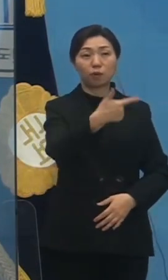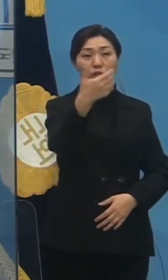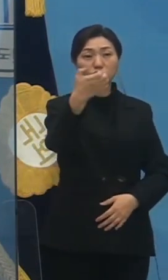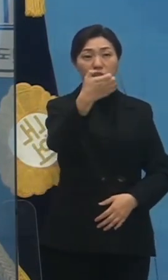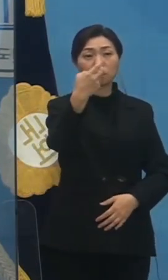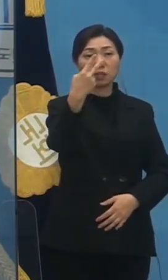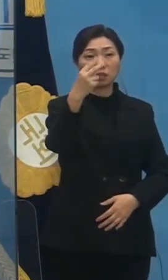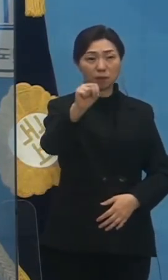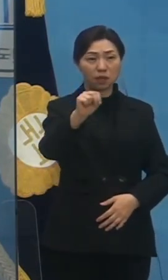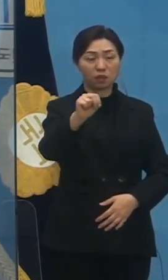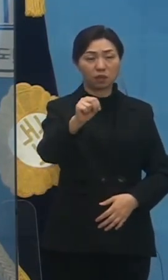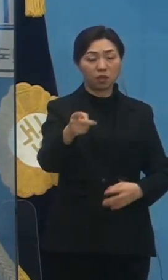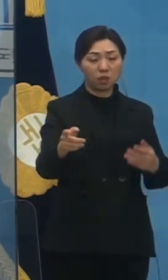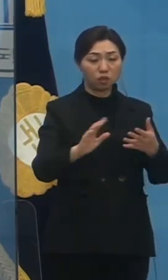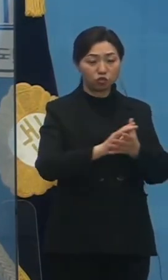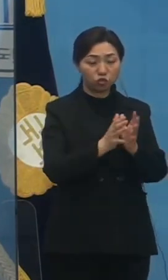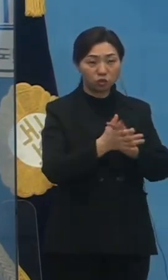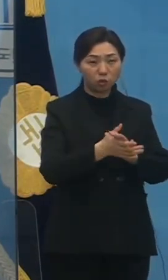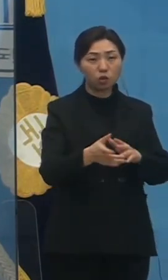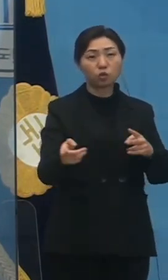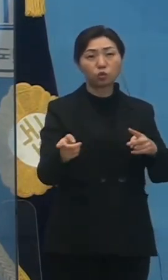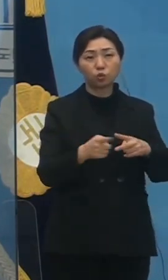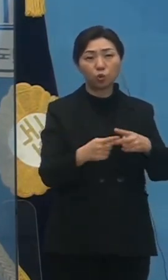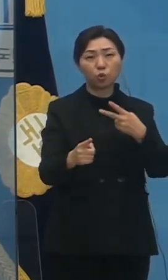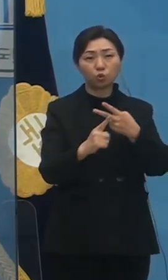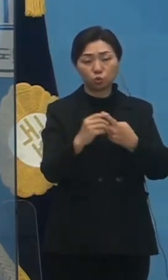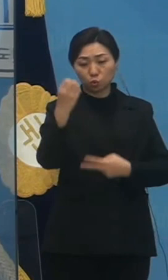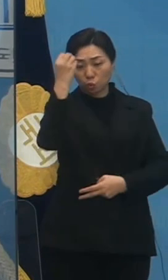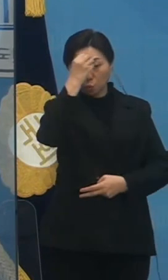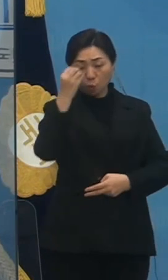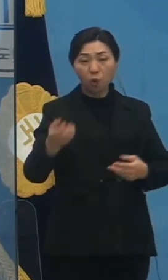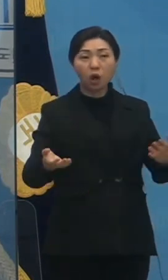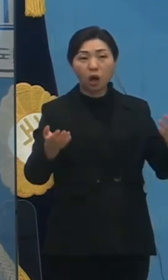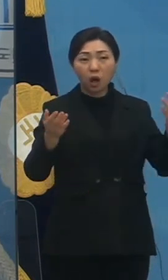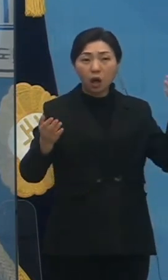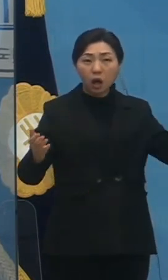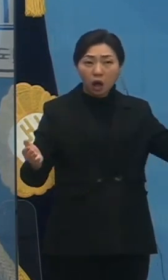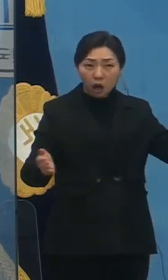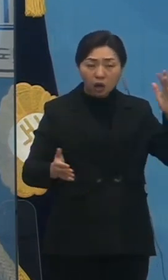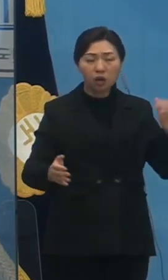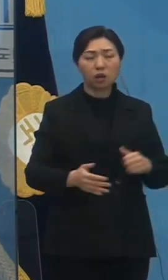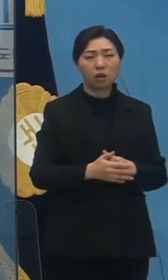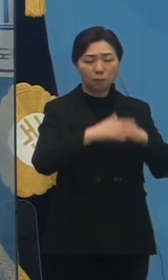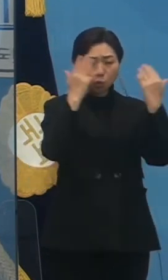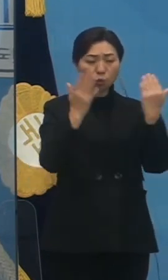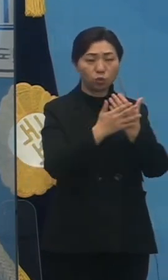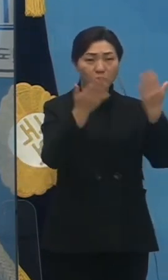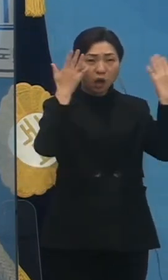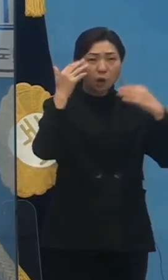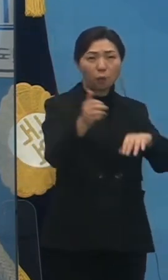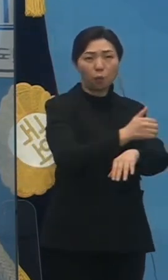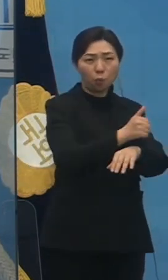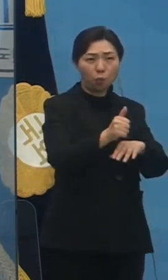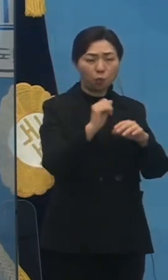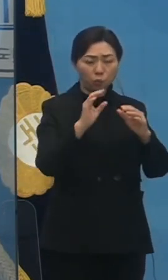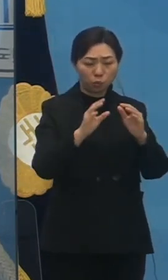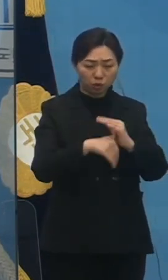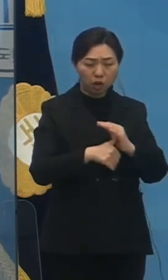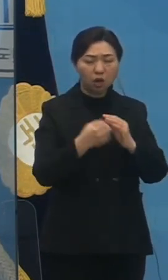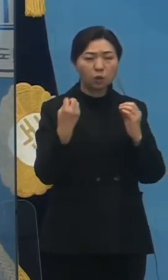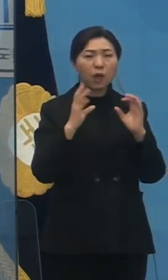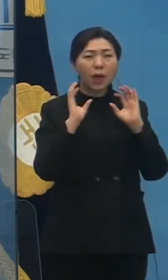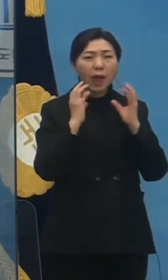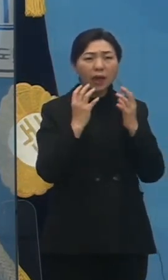유초중 고등학생과 교직원이 일시에 학교를 모이고 어린 학생들이 코를 찌르는